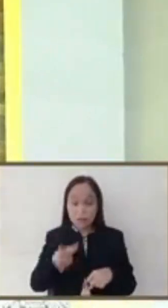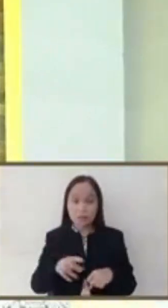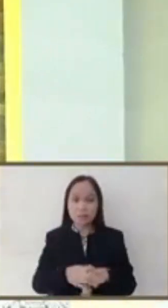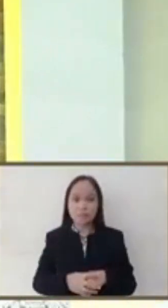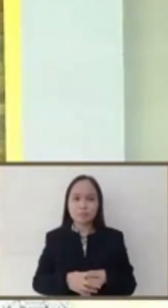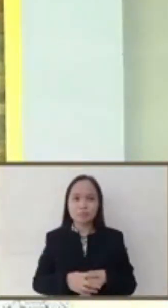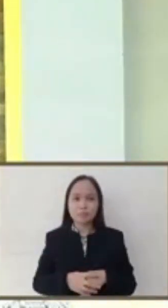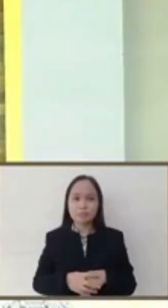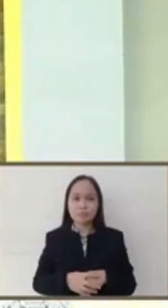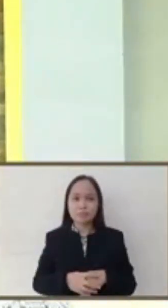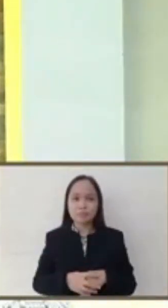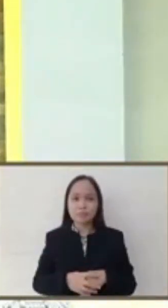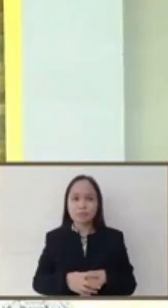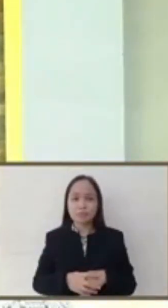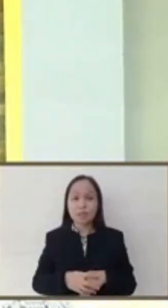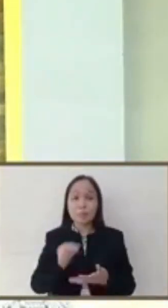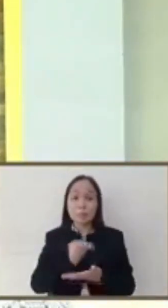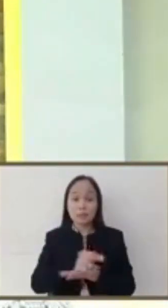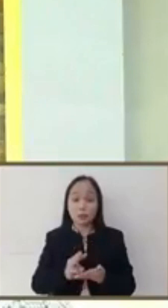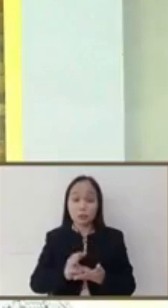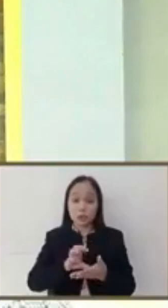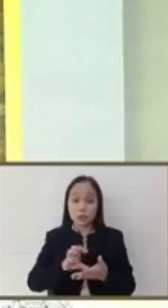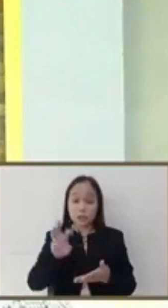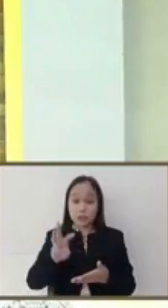may kita natin back doon po sa Matthew chapter 6.